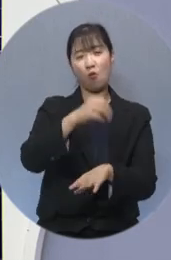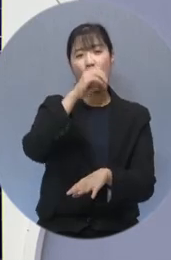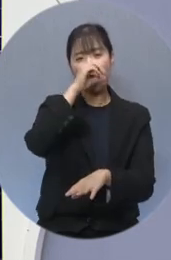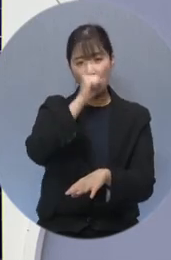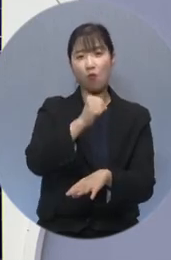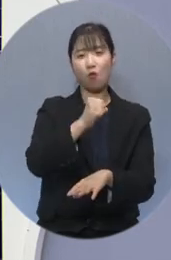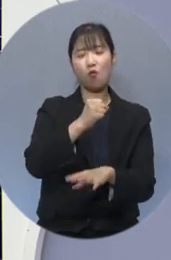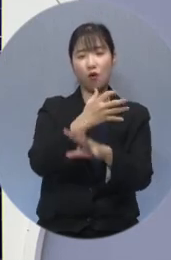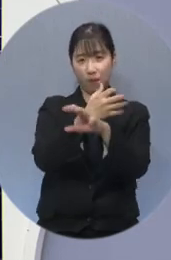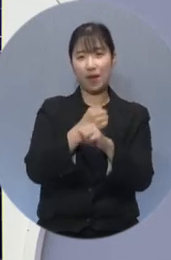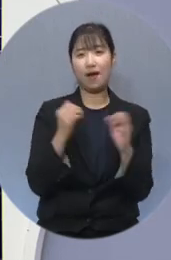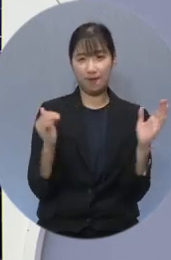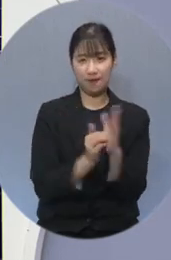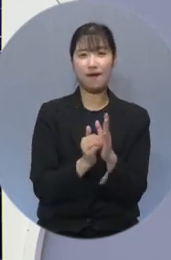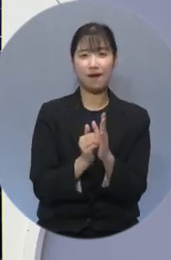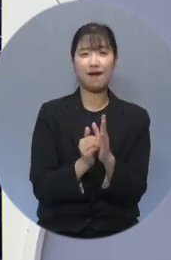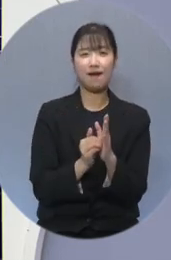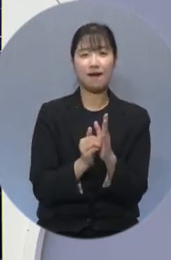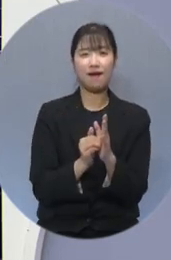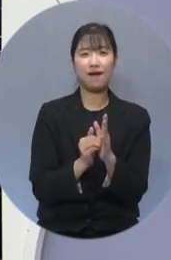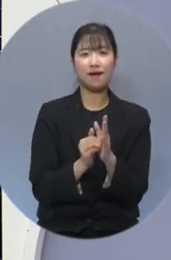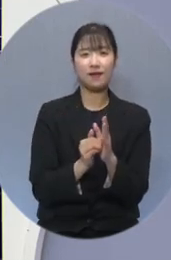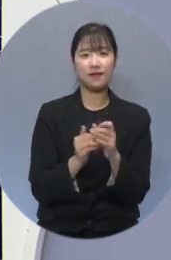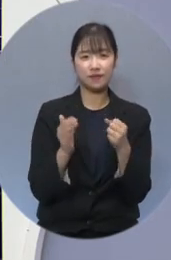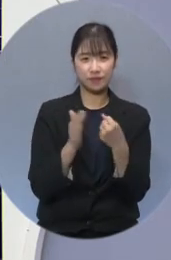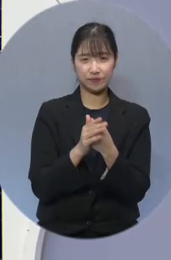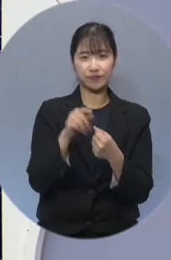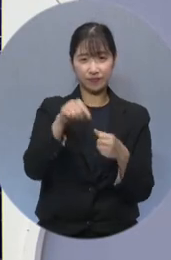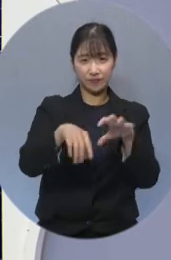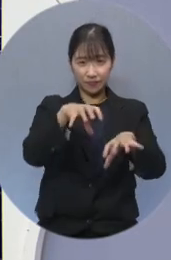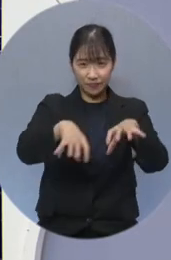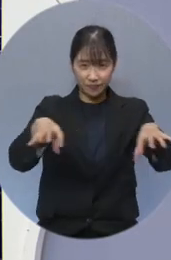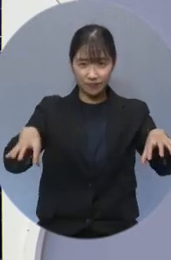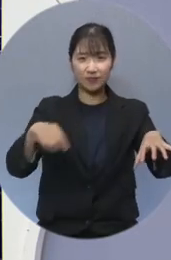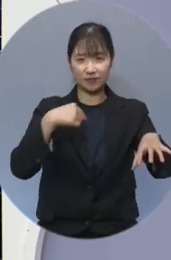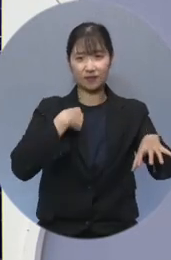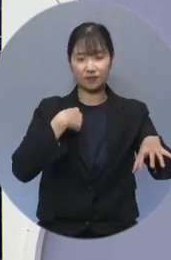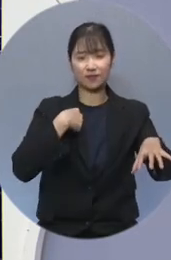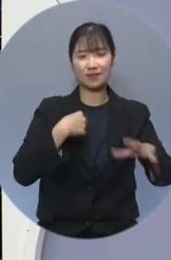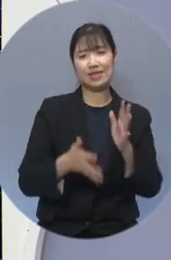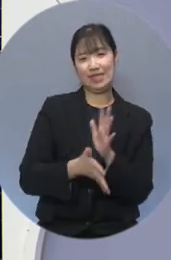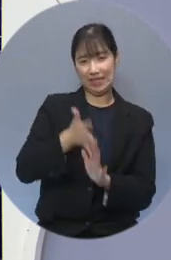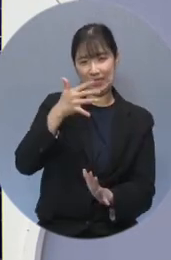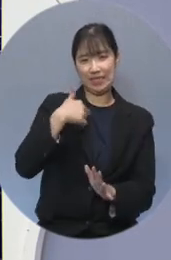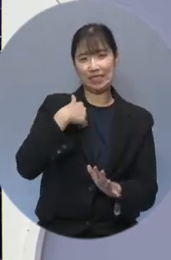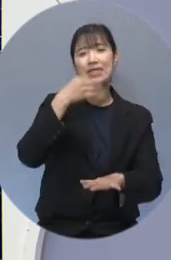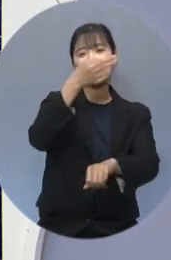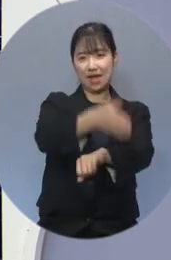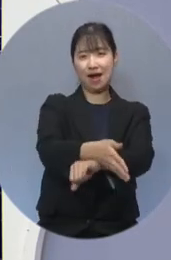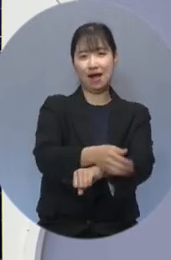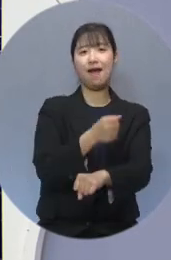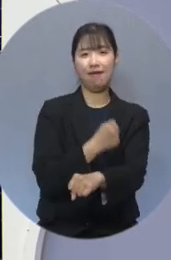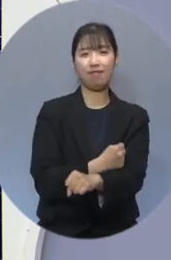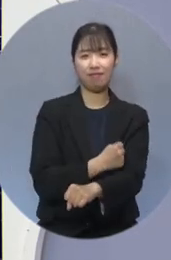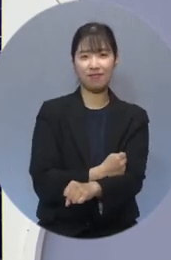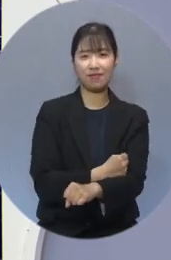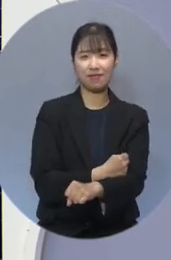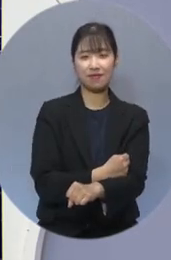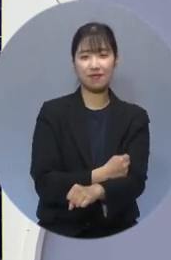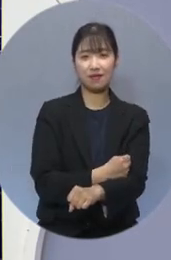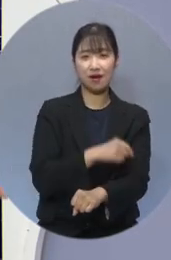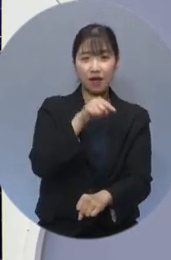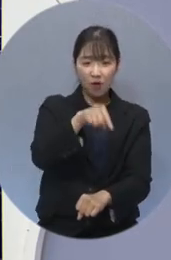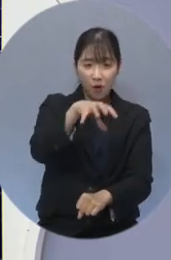남겼습니다. 그래서 최근에 합의를 봤고요. 그래서 그 해송 군락지를 저희들이 매입을 하는 것으로 시에서